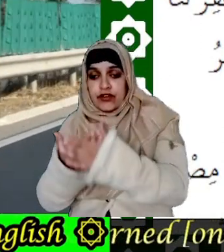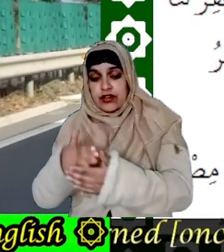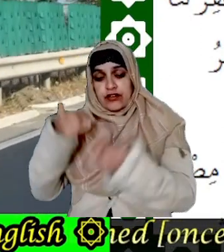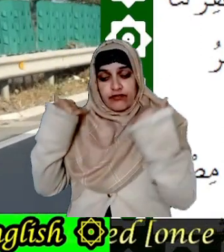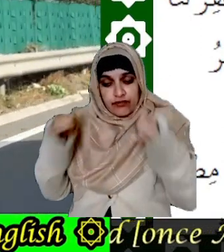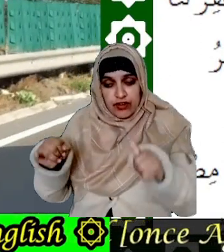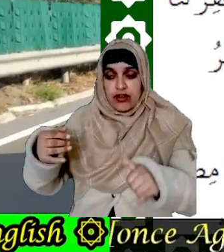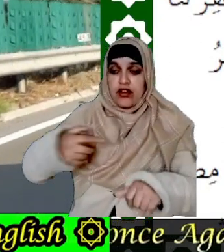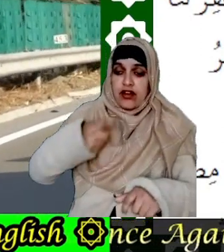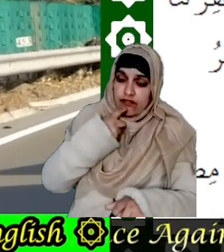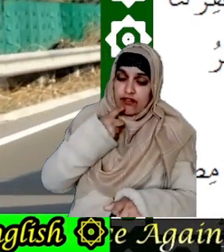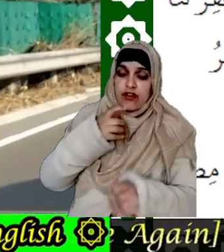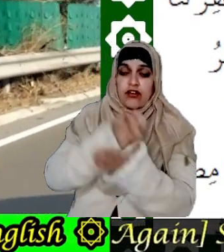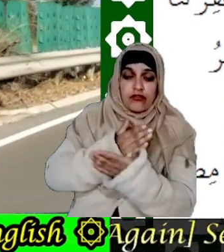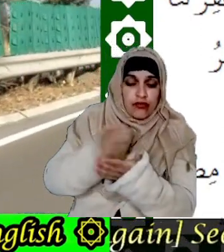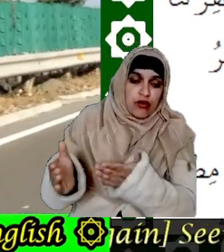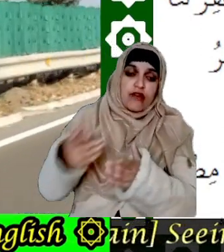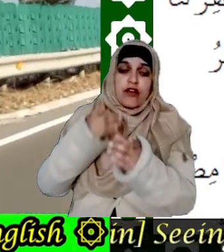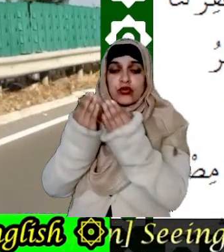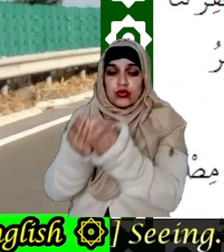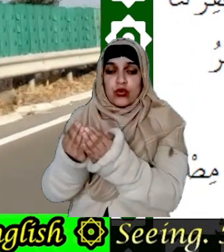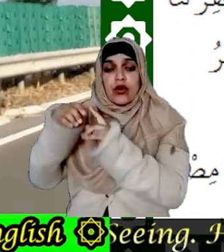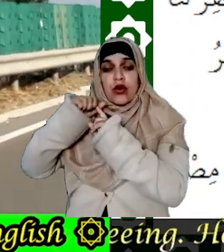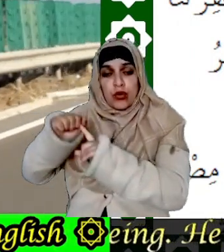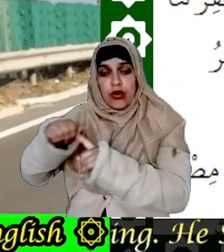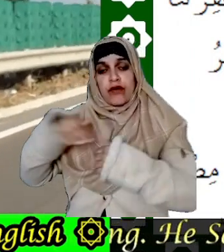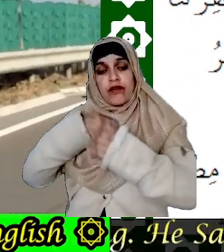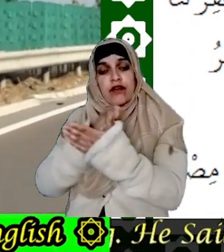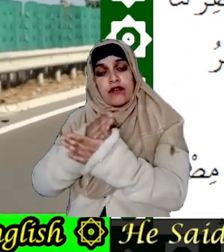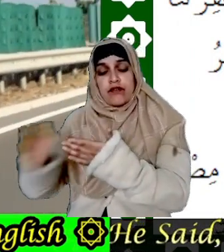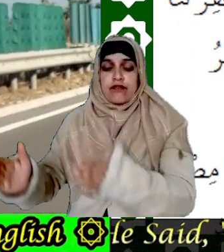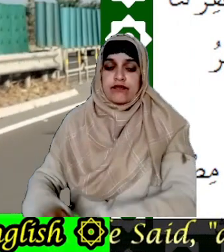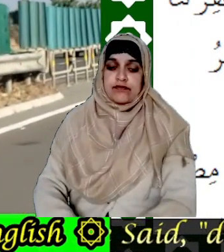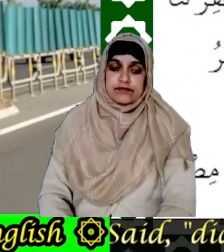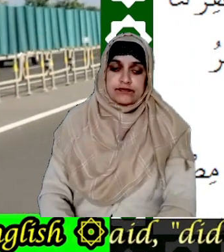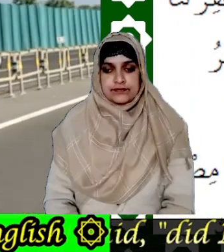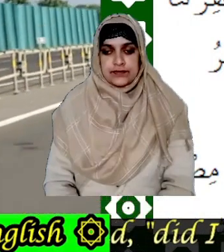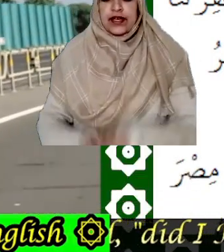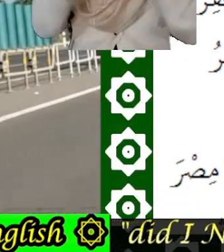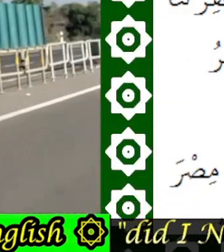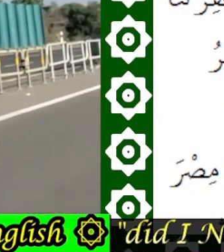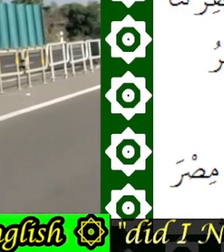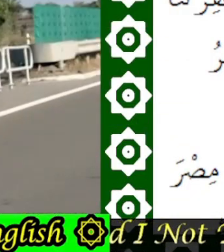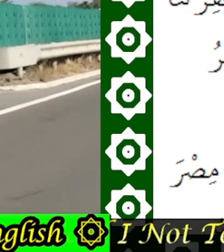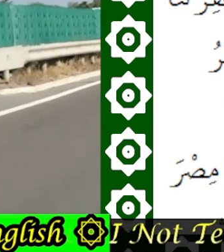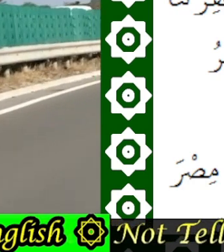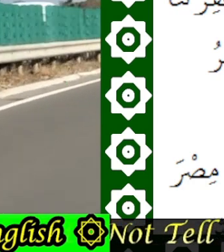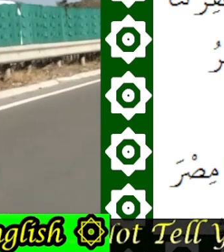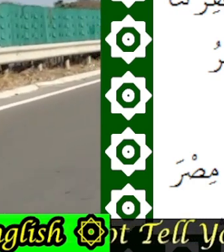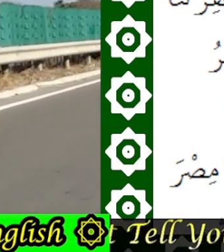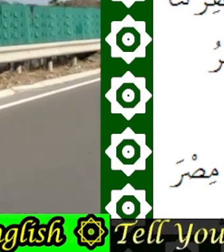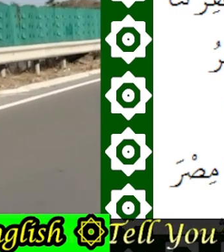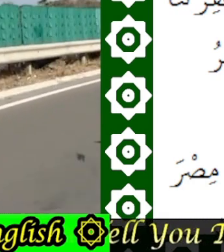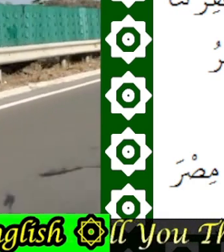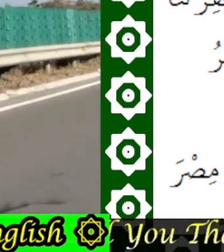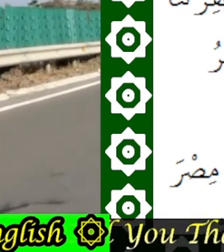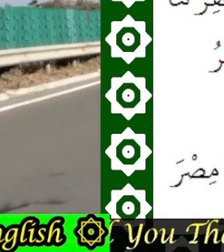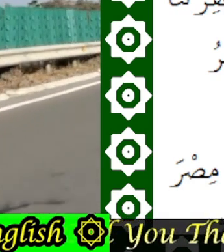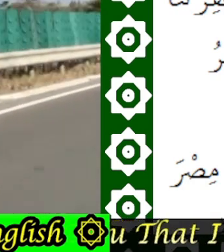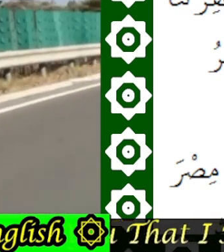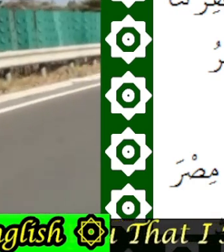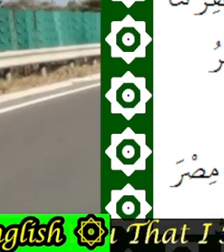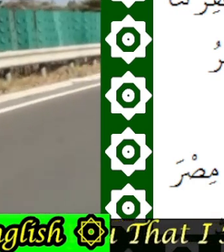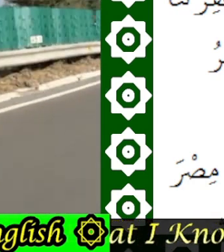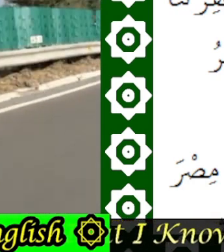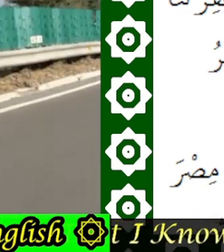kunna khati'in nu dogongoro da hiyani duba bamal jaani قال سوف أستغفر لكم